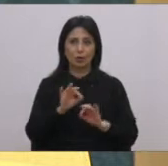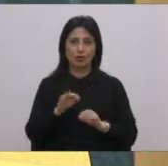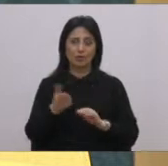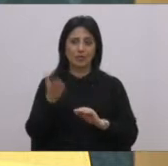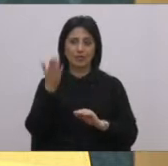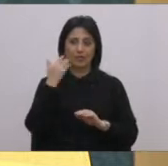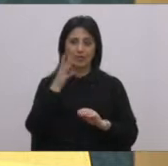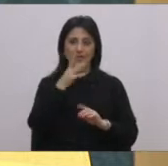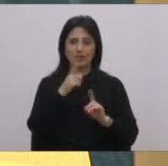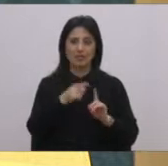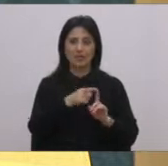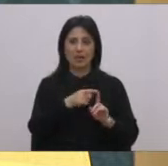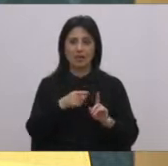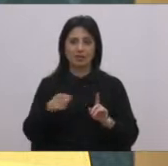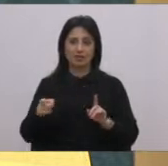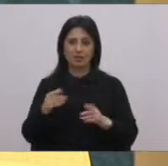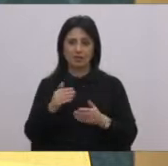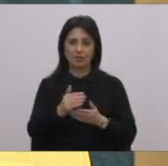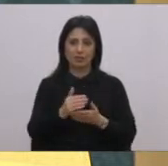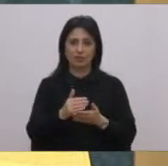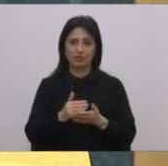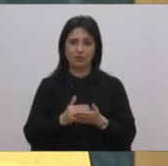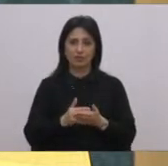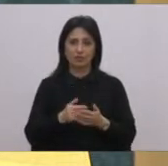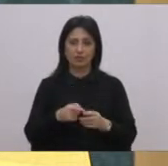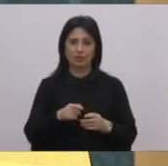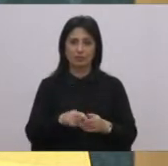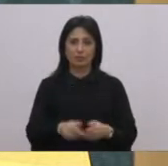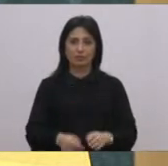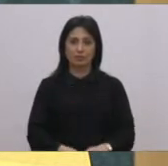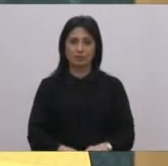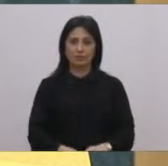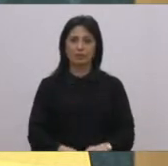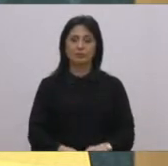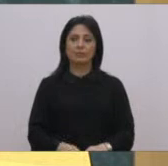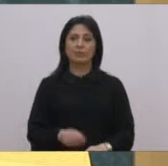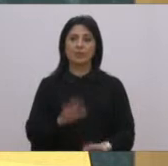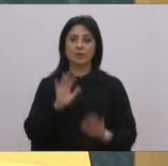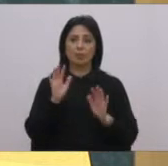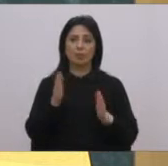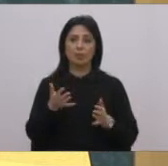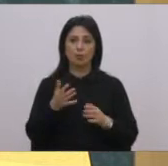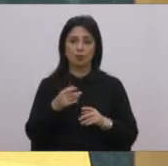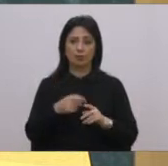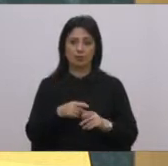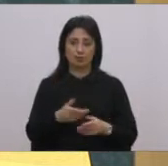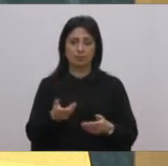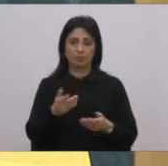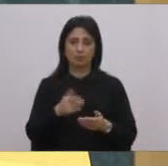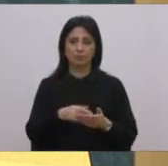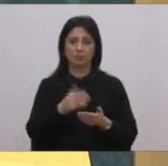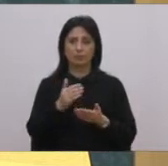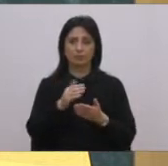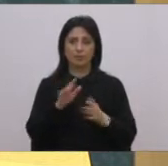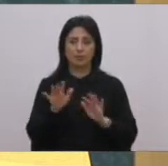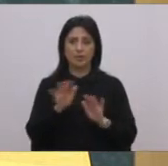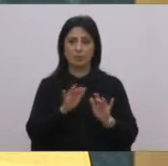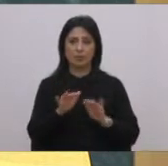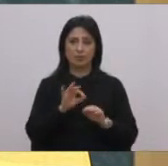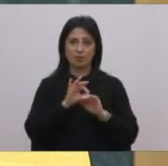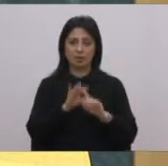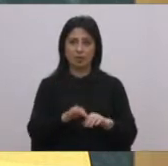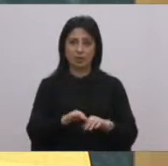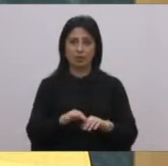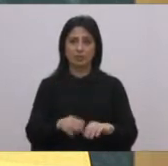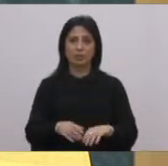ხნის განმავლობაში ვითარდებოდა, მოხდა შესაბამისი საგამოძიებო, ასე ვთქვათ, მოქმედებების